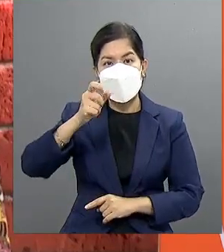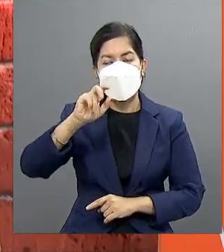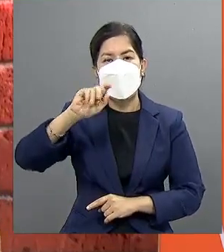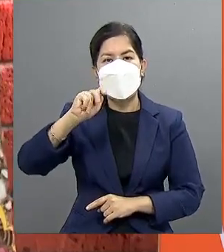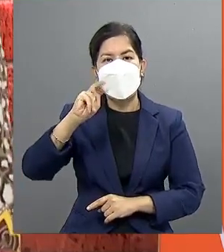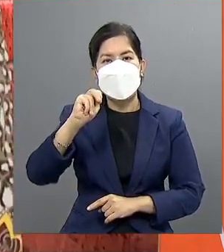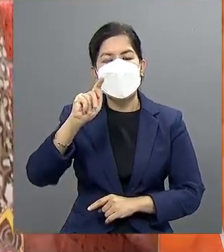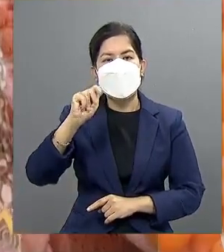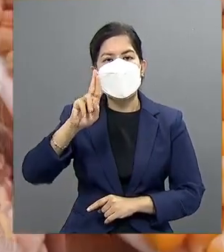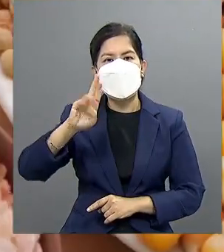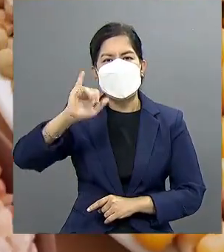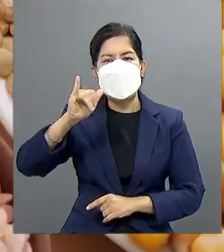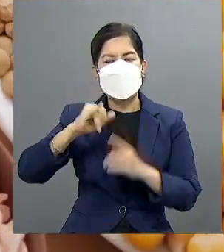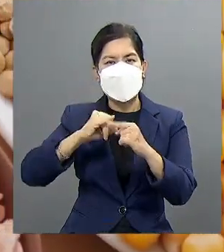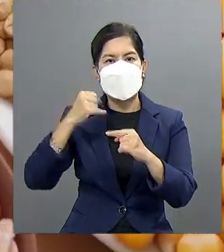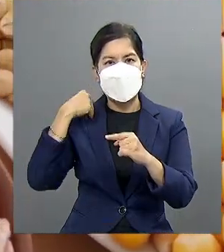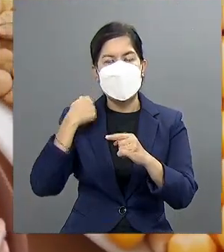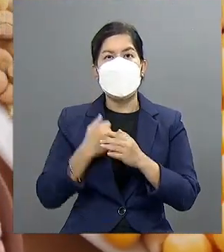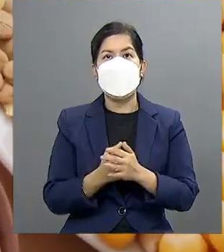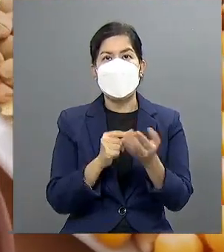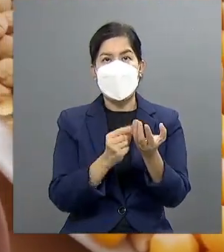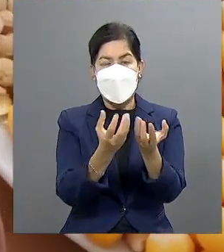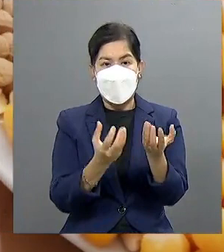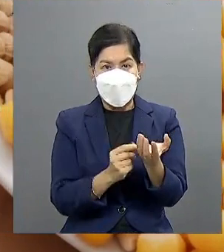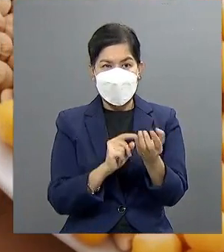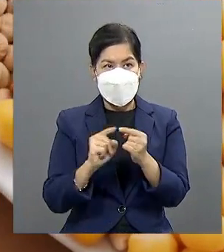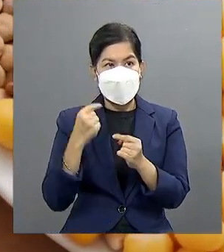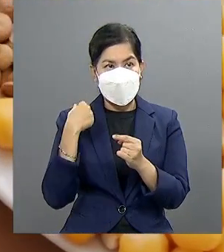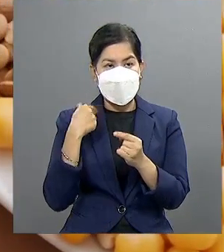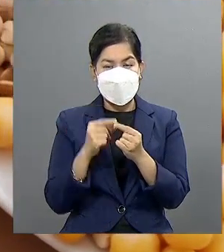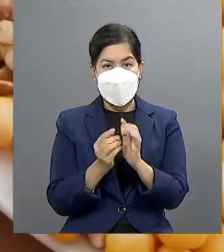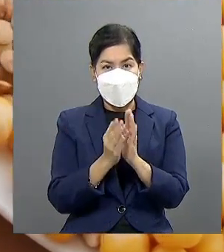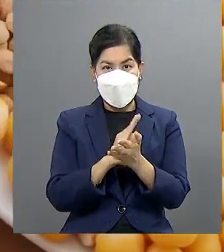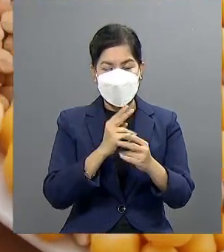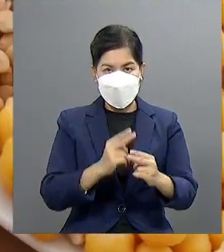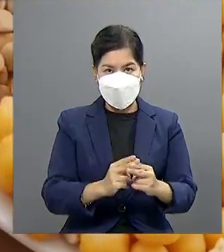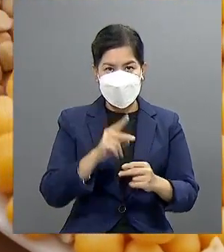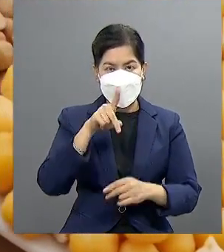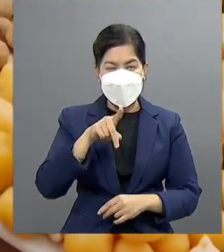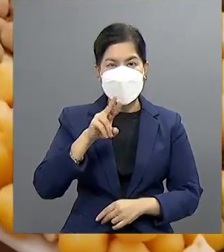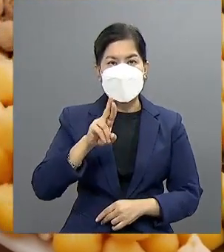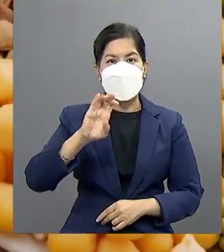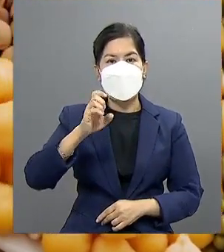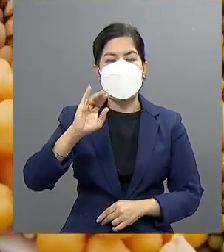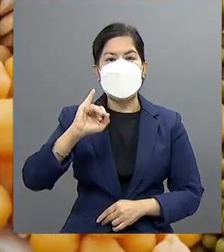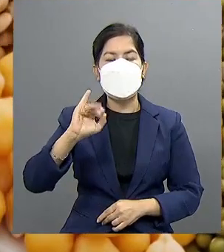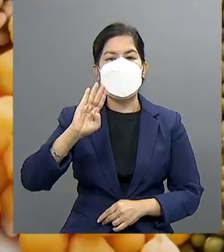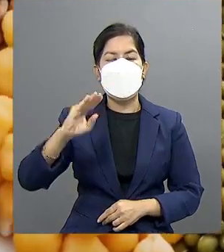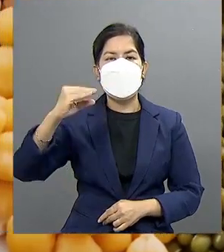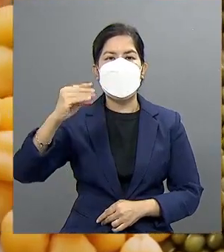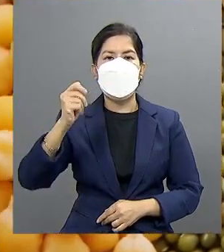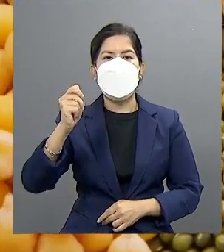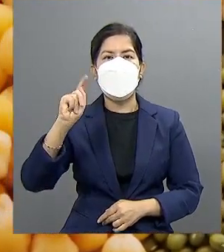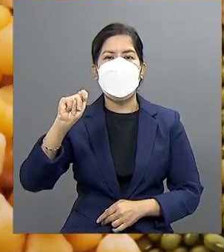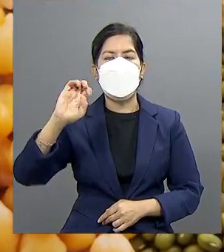สำหรับการเจริญเติบโตของจุลินทรีย์สุขภาพเขาเรียกว่าพรีไบโอติกเมื่อกี้โปรไบโอติกคือจุลินทรีย์ที่ดีใช่ไหมคะซึ่งในนี้เนี่ยได้แก่อาหาร